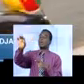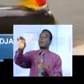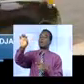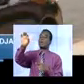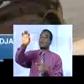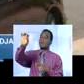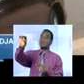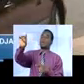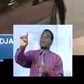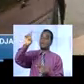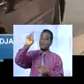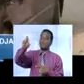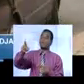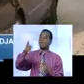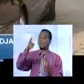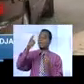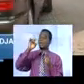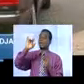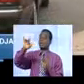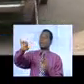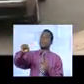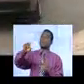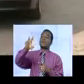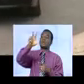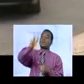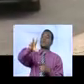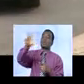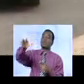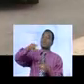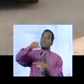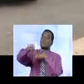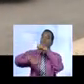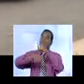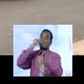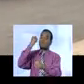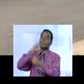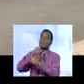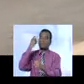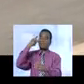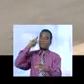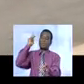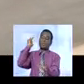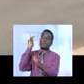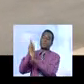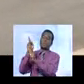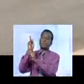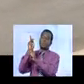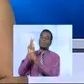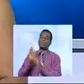1981, c'est-à-dire il y a 33 ans, pour être plus précis.